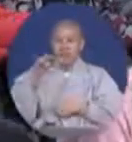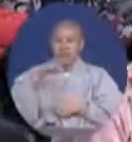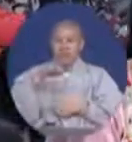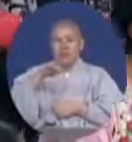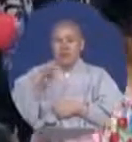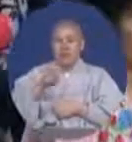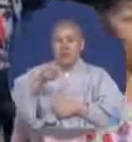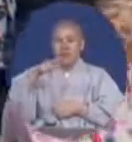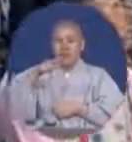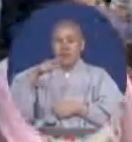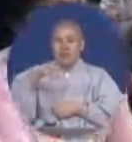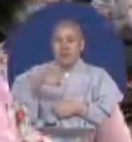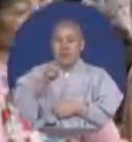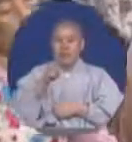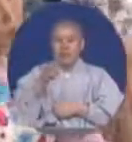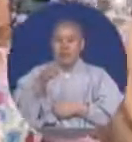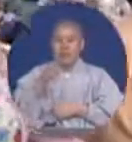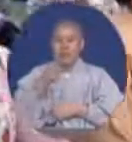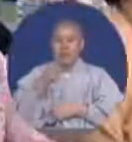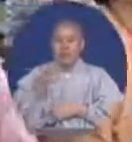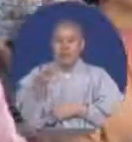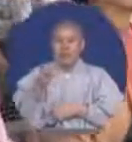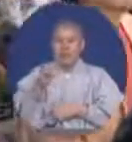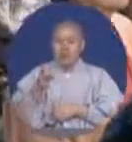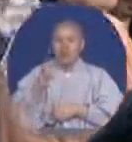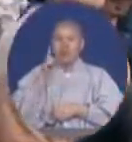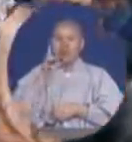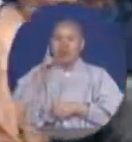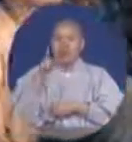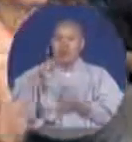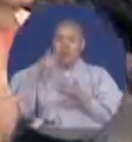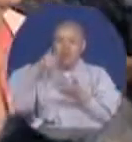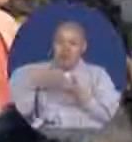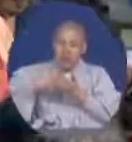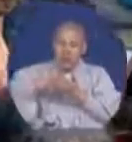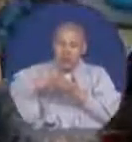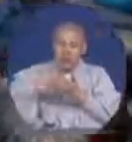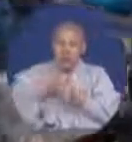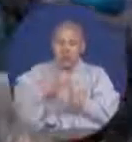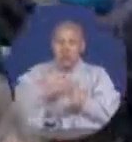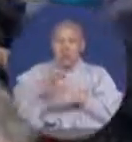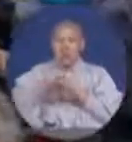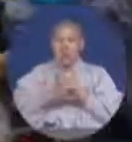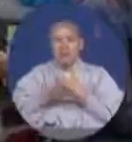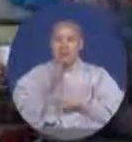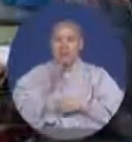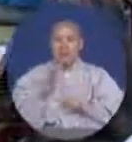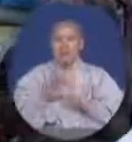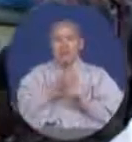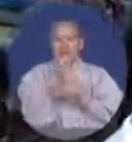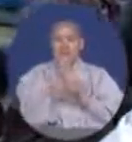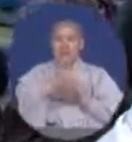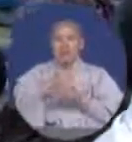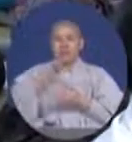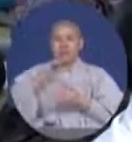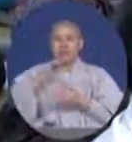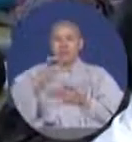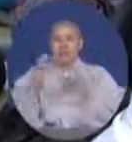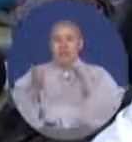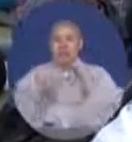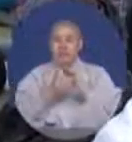지심기명예 한 번 예배를 턱 하면 바로 성불이요, 성불.